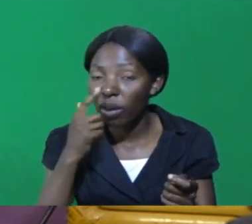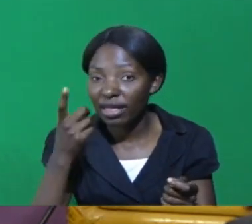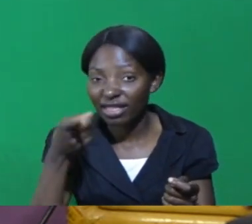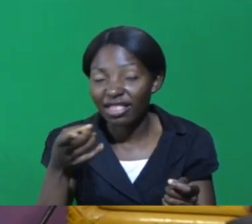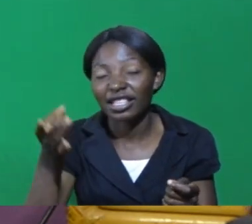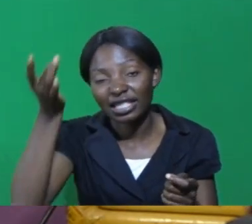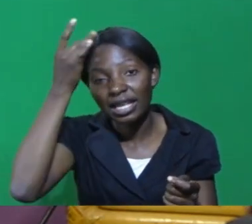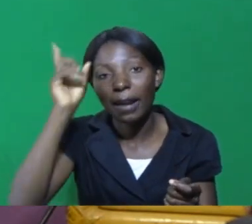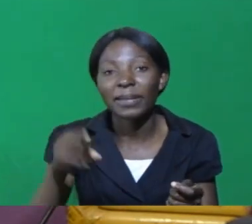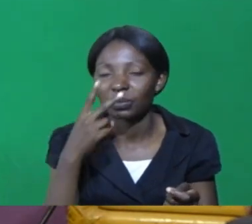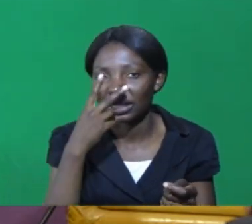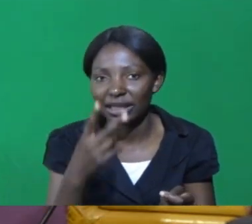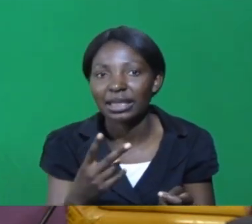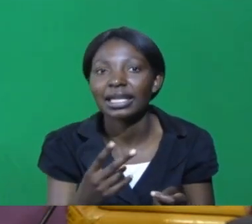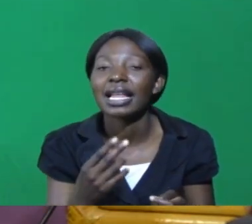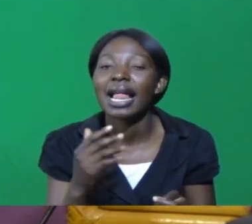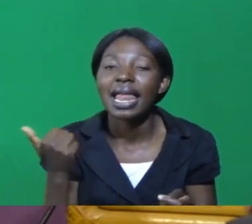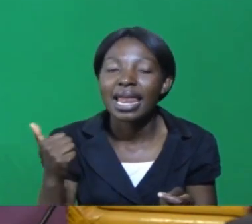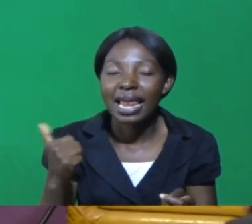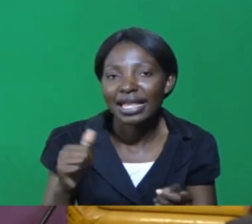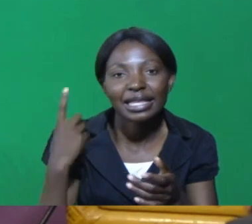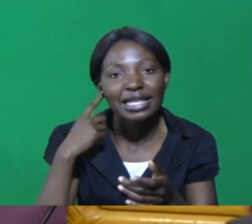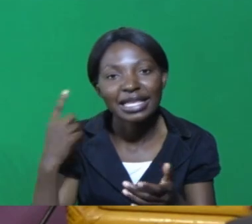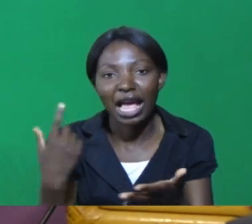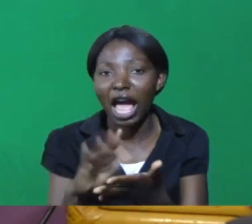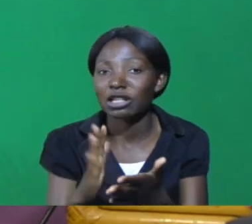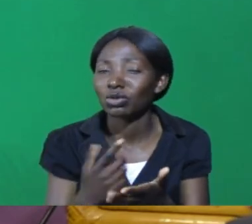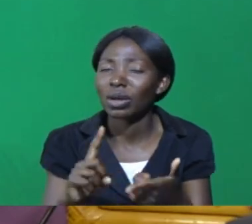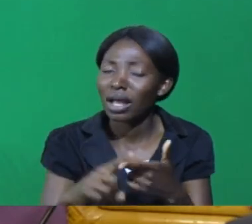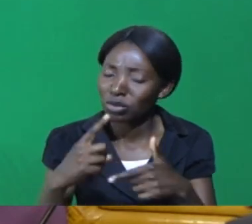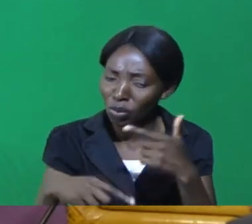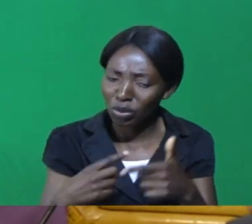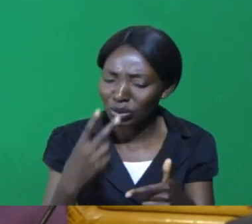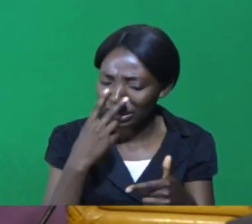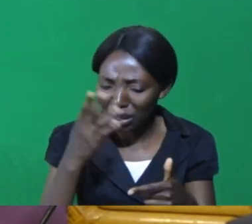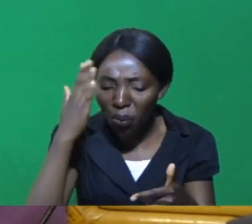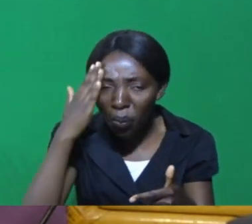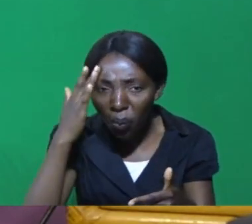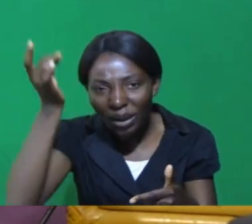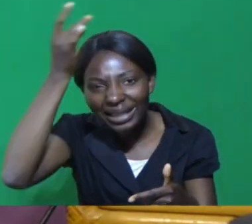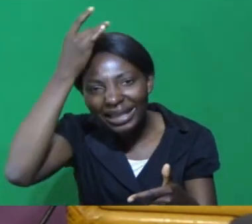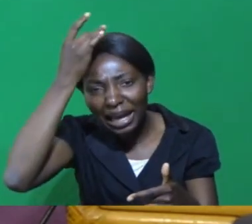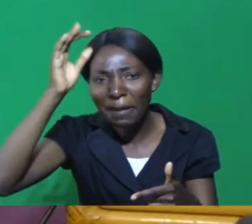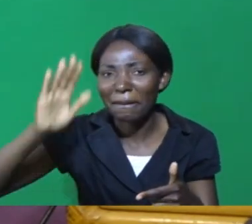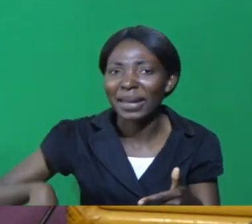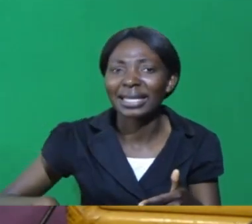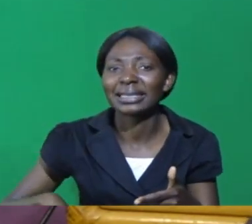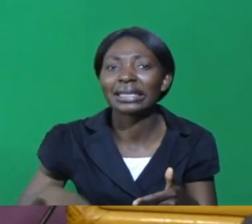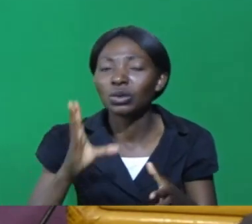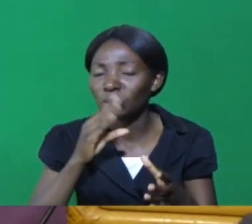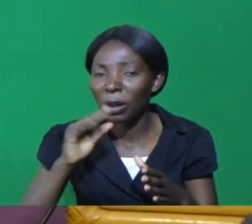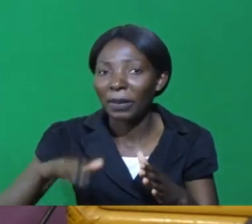pachirongwa taakufamba tese. Ngatimbonzwa kambo tiuye tisikuona ndiani mambo uyu anomhura Mwari akaprofitwa